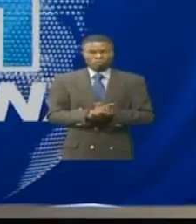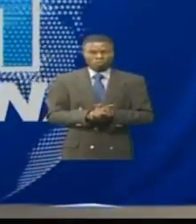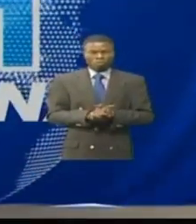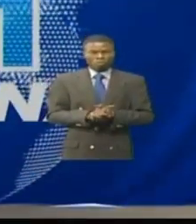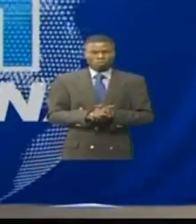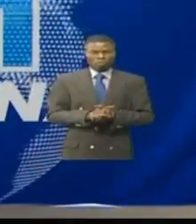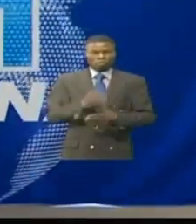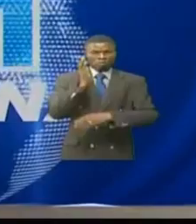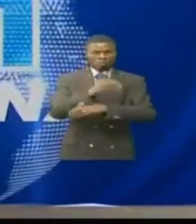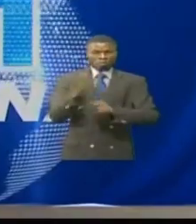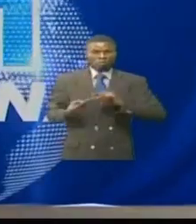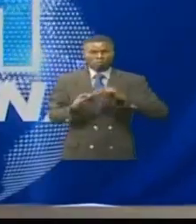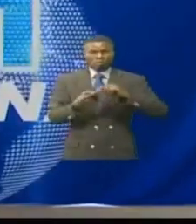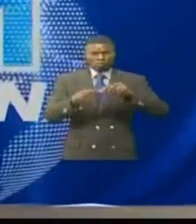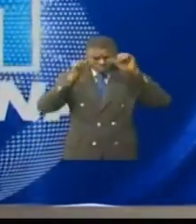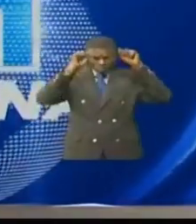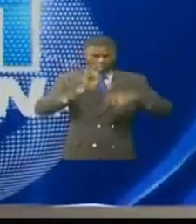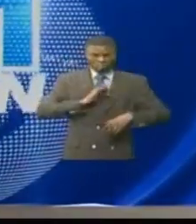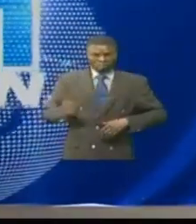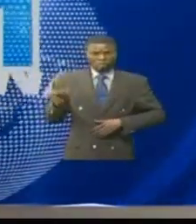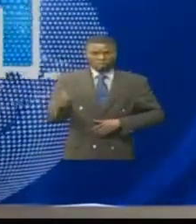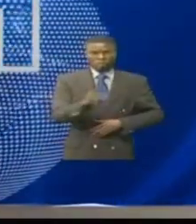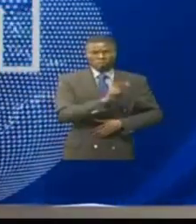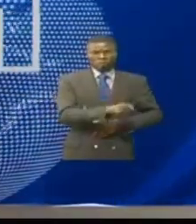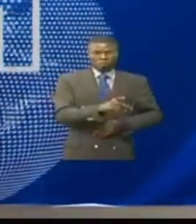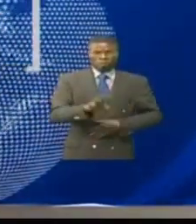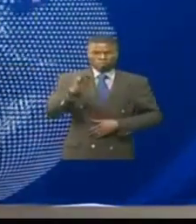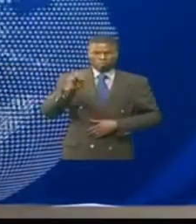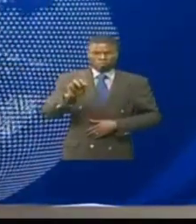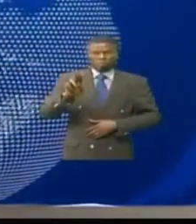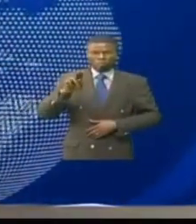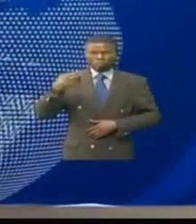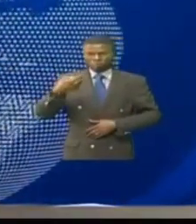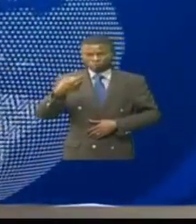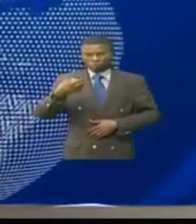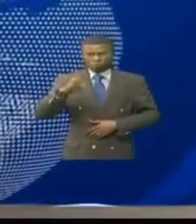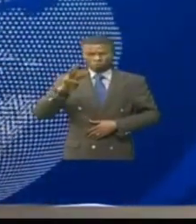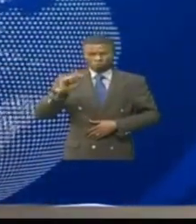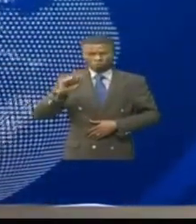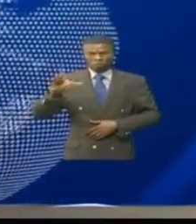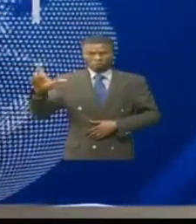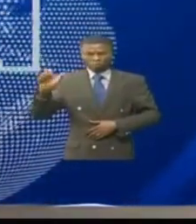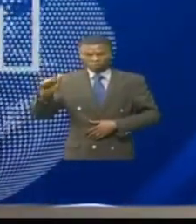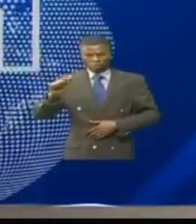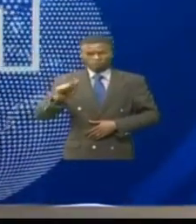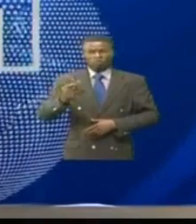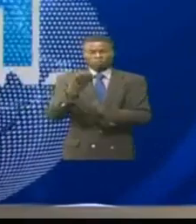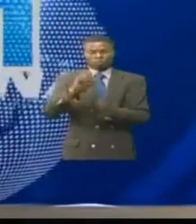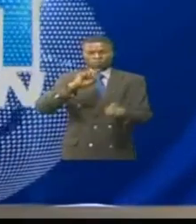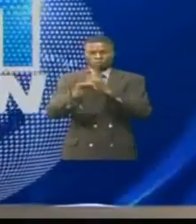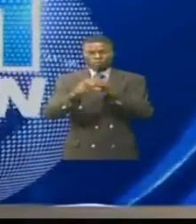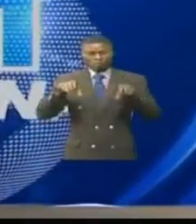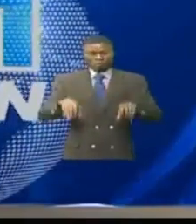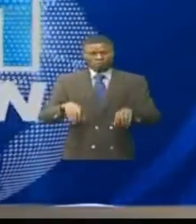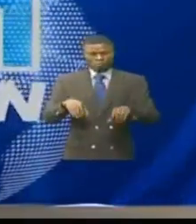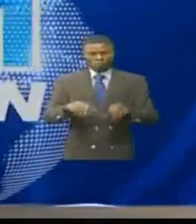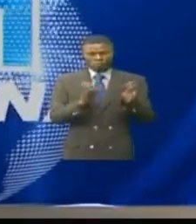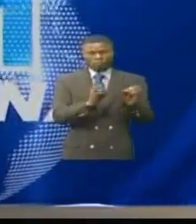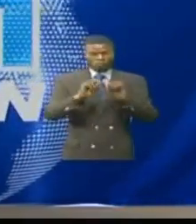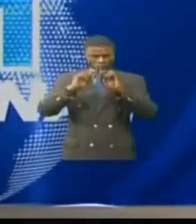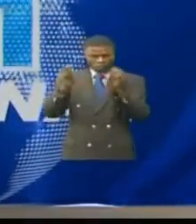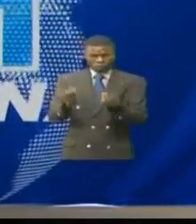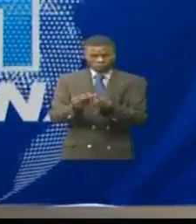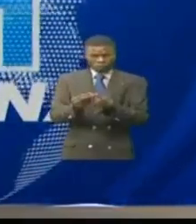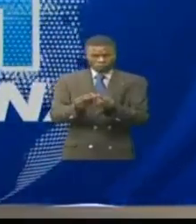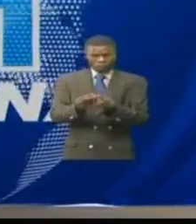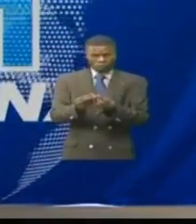Le conseil spécial du chef de l'État, Philippe Nguala, a procédé à la sortie officielle de Bongwana ya Congo, une organisation